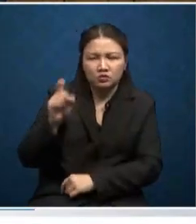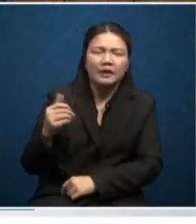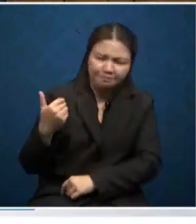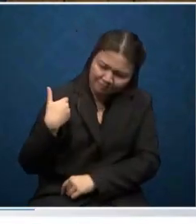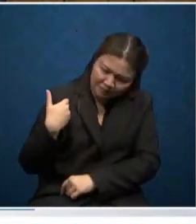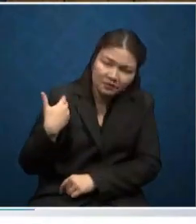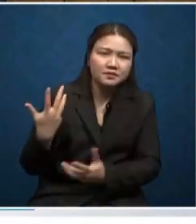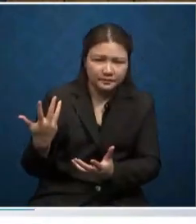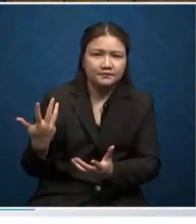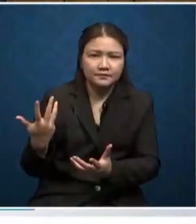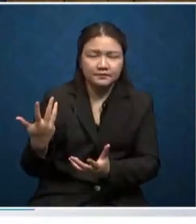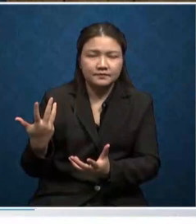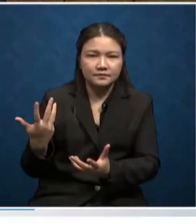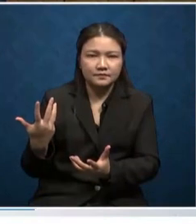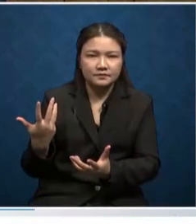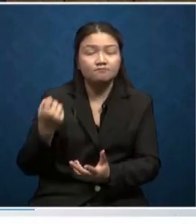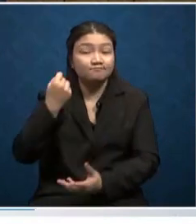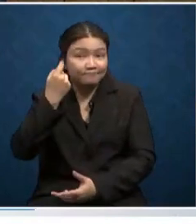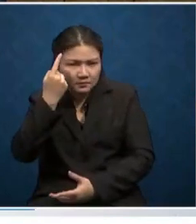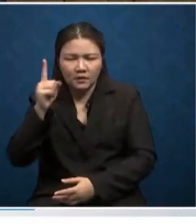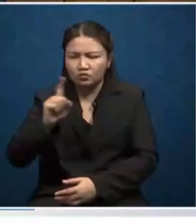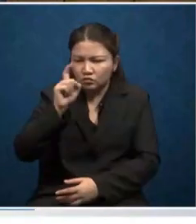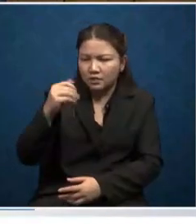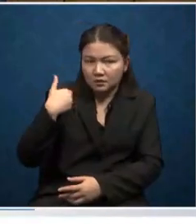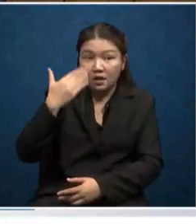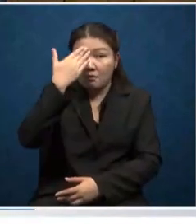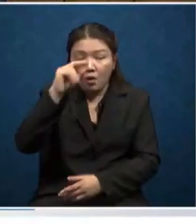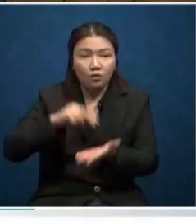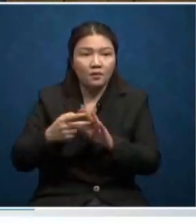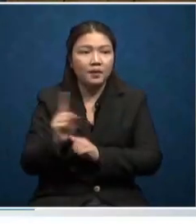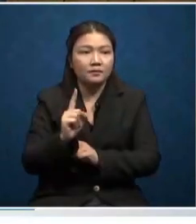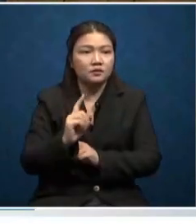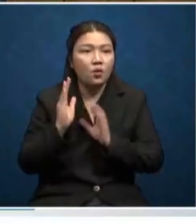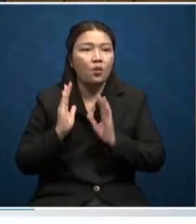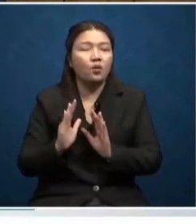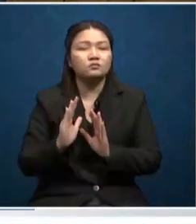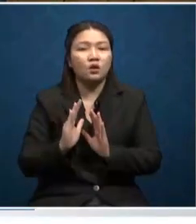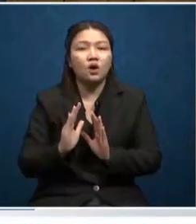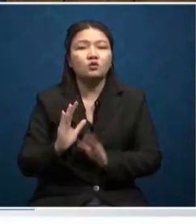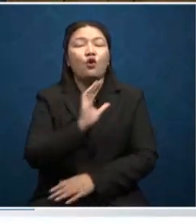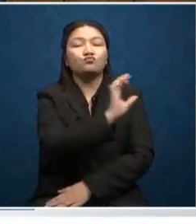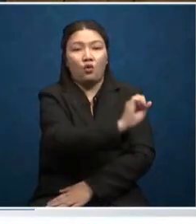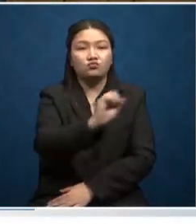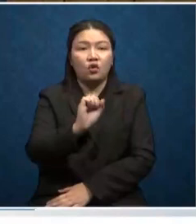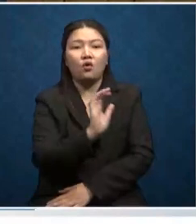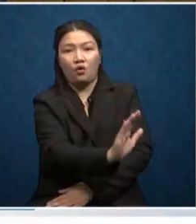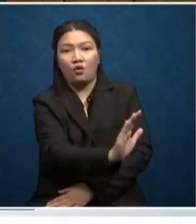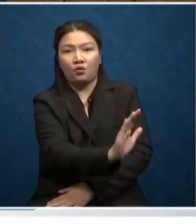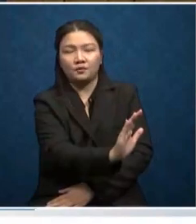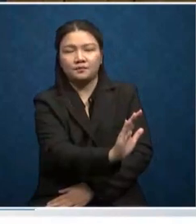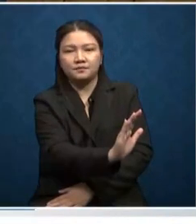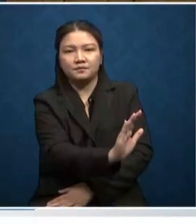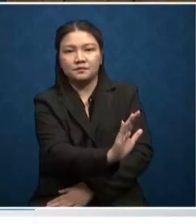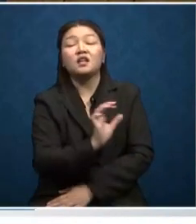ซึ่งก็เป็นเรื่องที่คนรุ่นหลังสมาชิกสภาผู้ทราษฎรหรือ